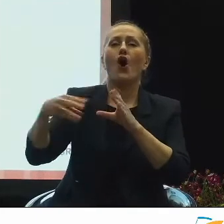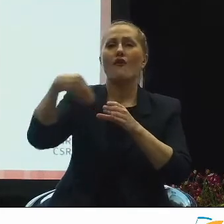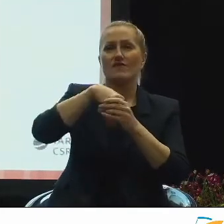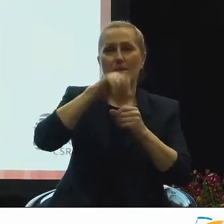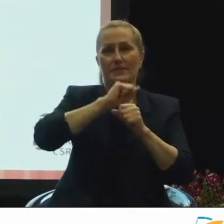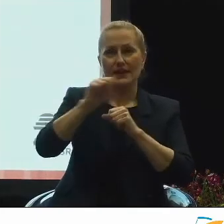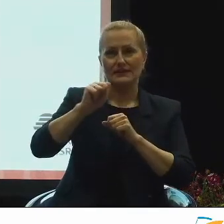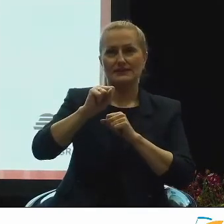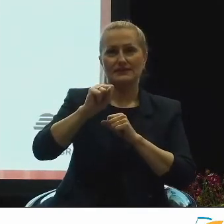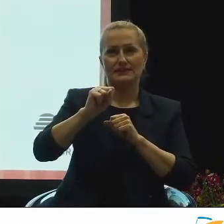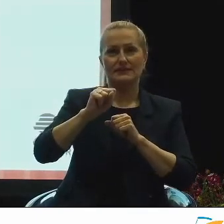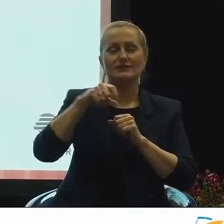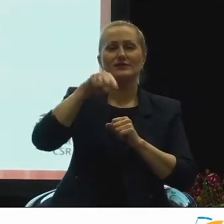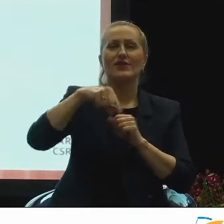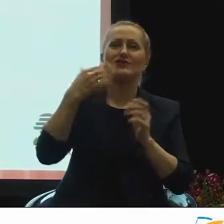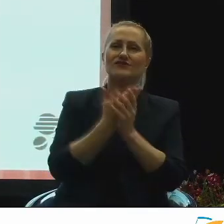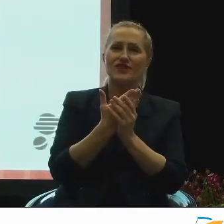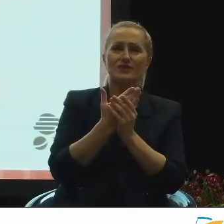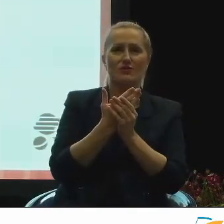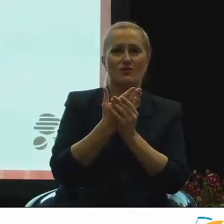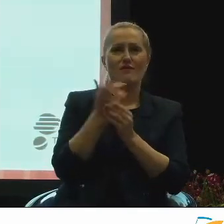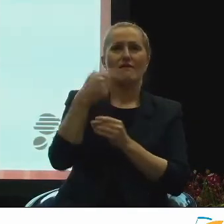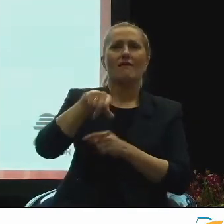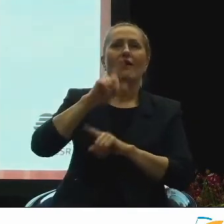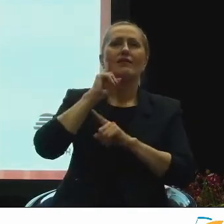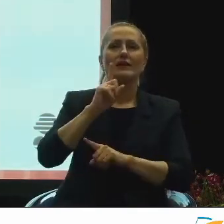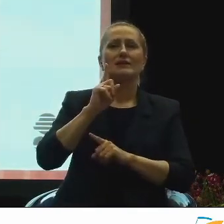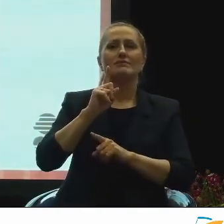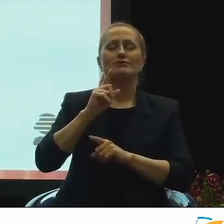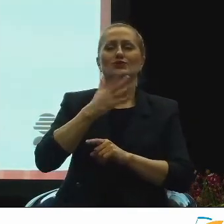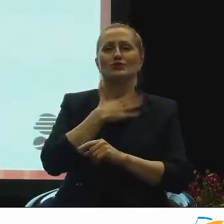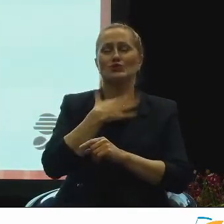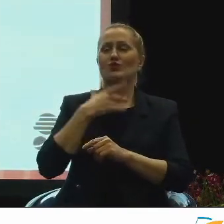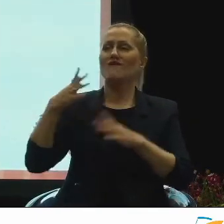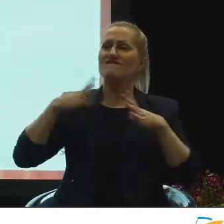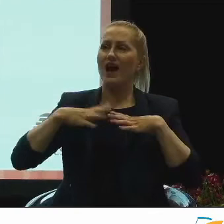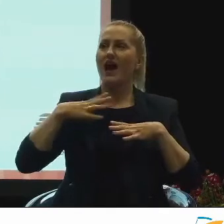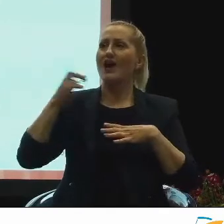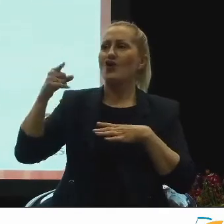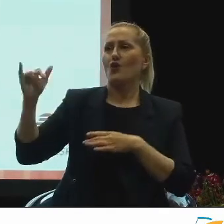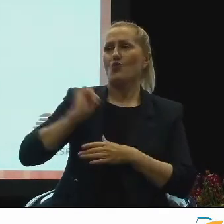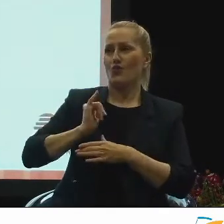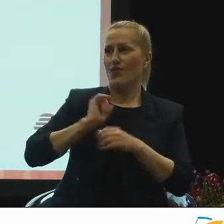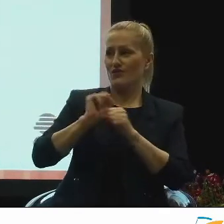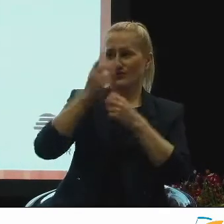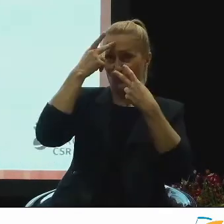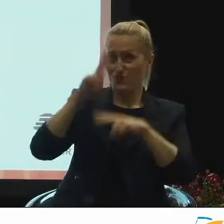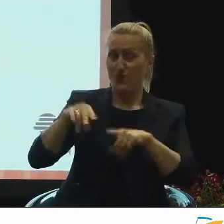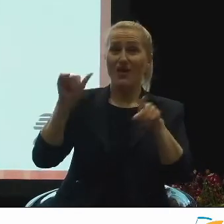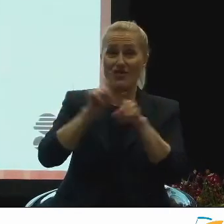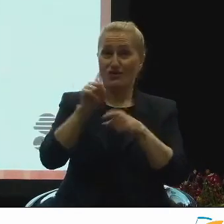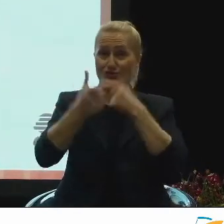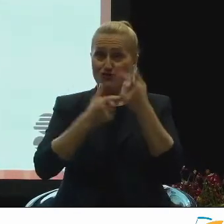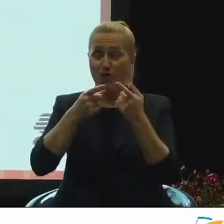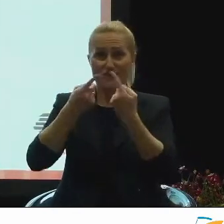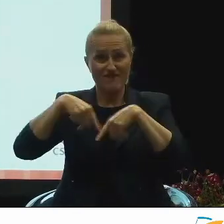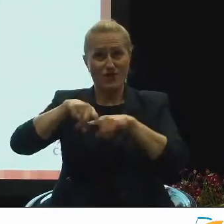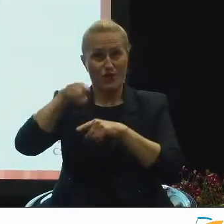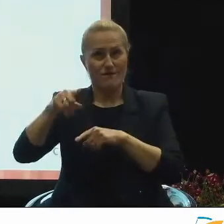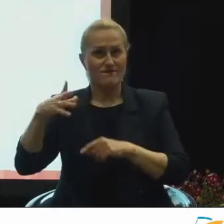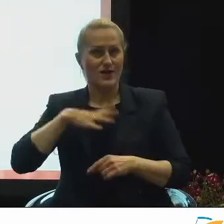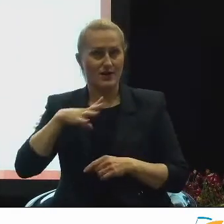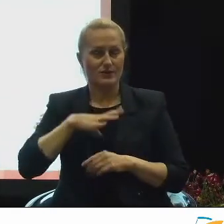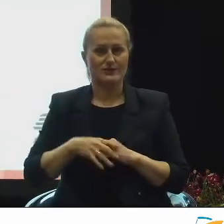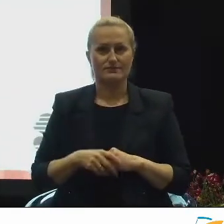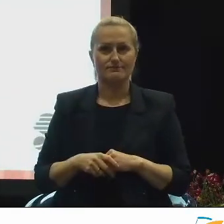związane z danym przedsiębiorstwem, w pewnym sensie identyfikują się z wartościami i także działają na rzecz realizacji tych wartości.